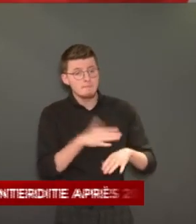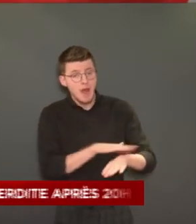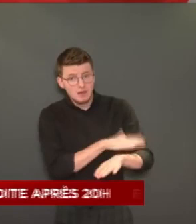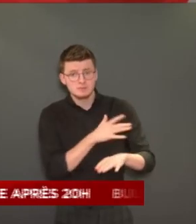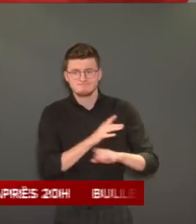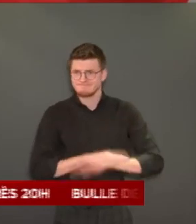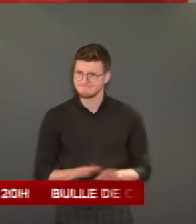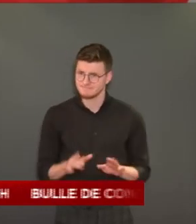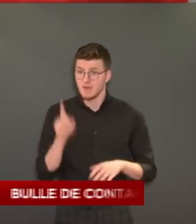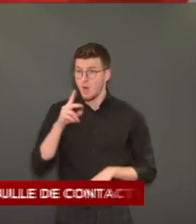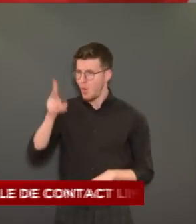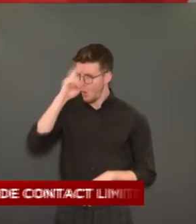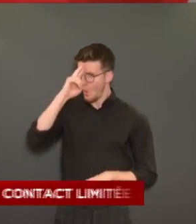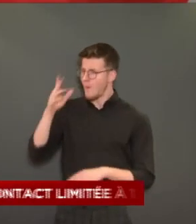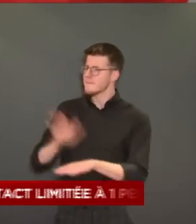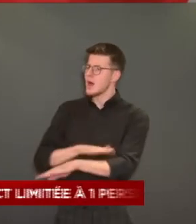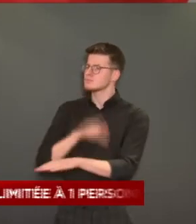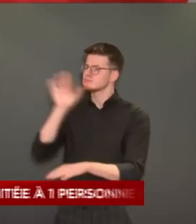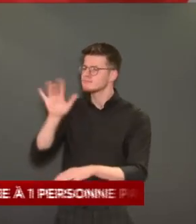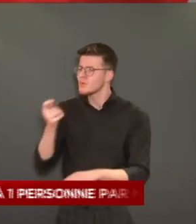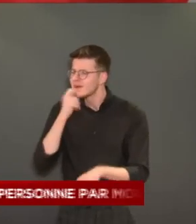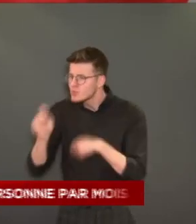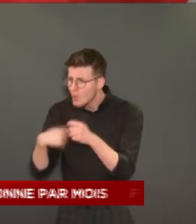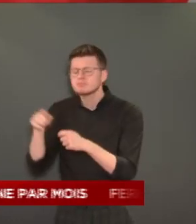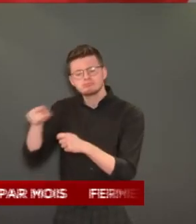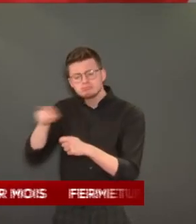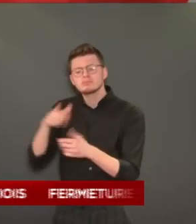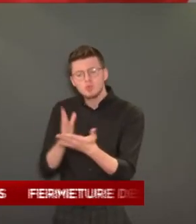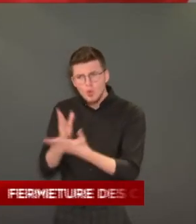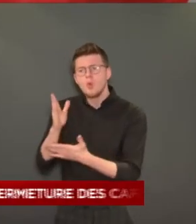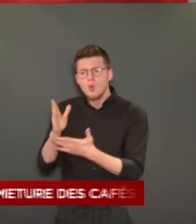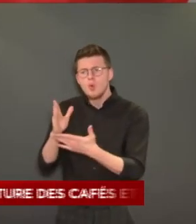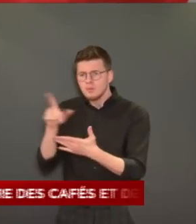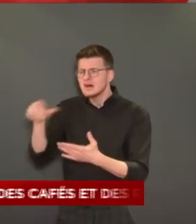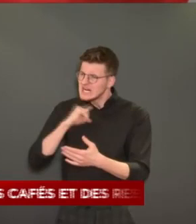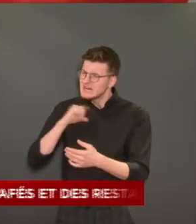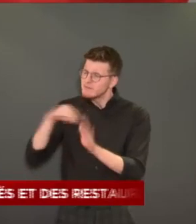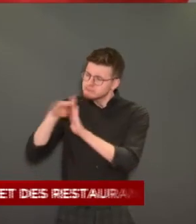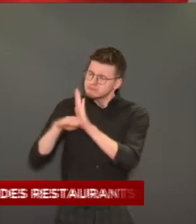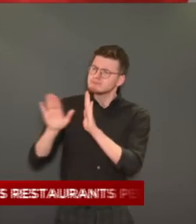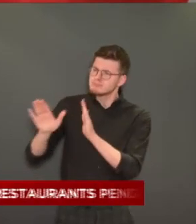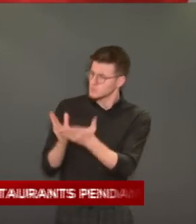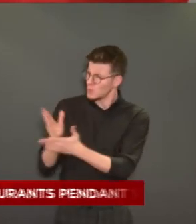hiver. Mais si vous voulez aller faire vos courses au marché, faites-le en respectant les règles.